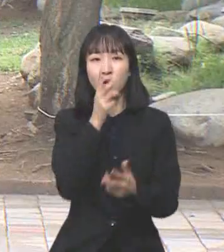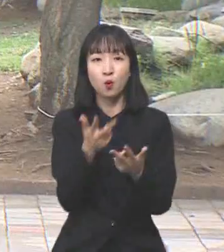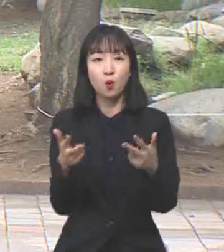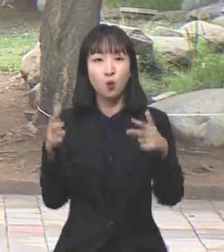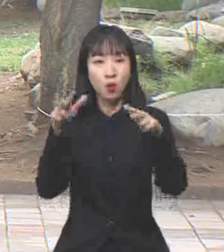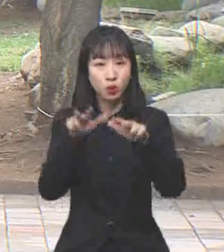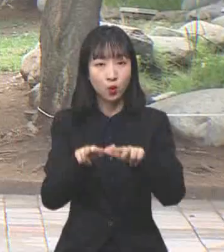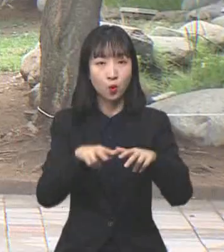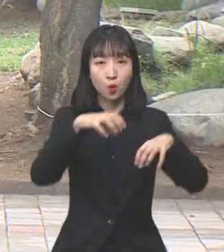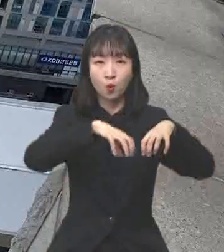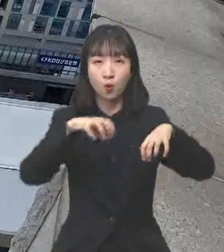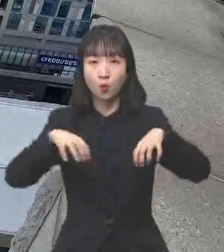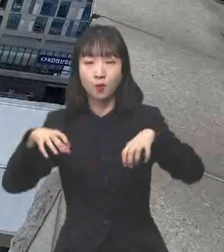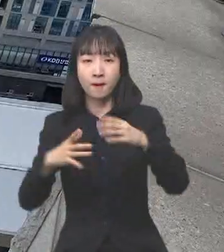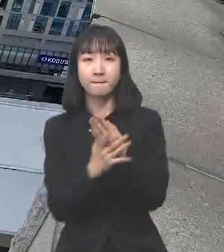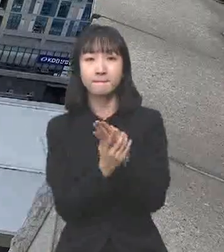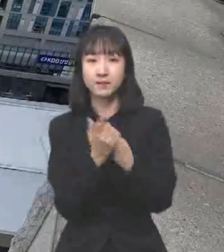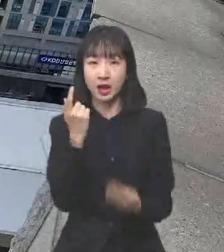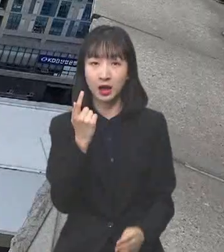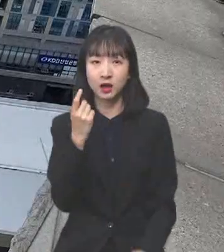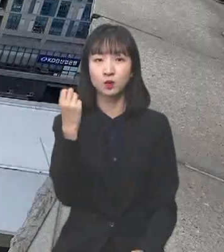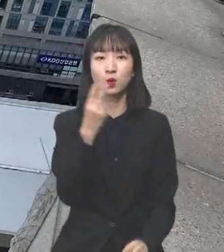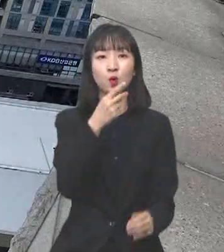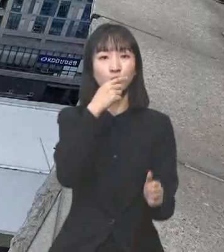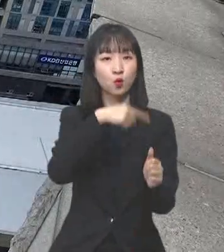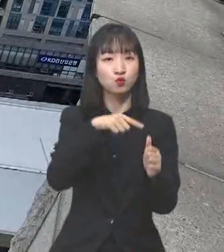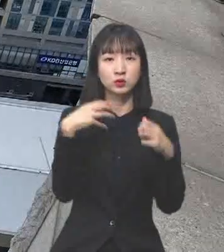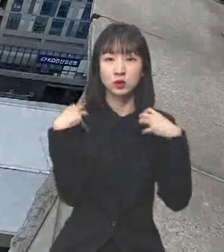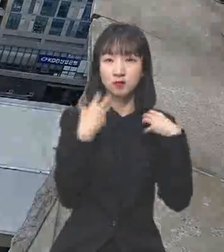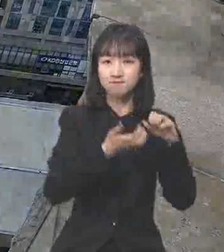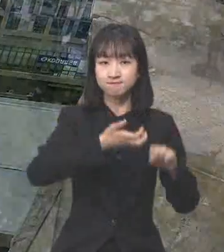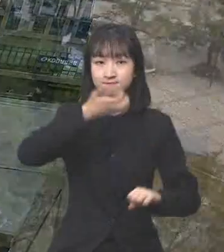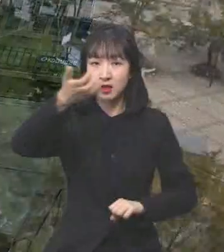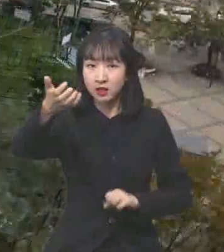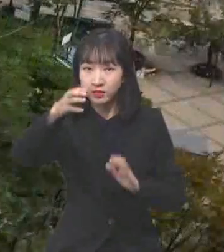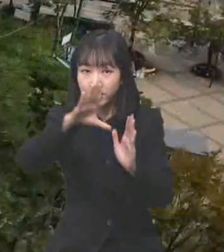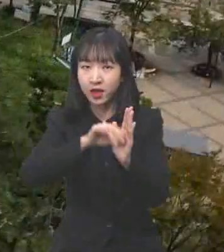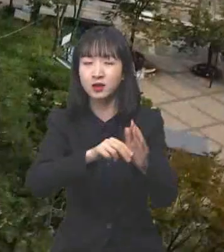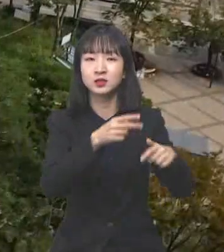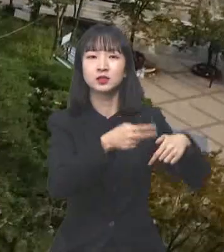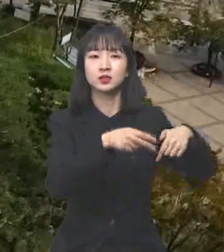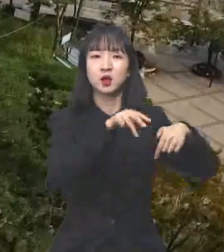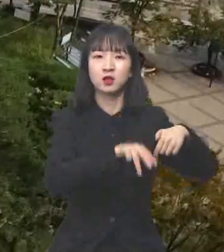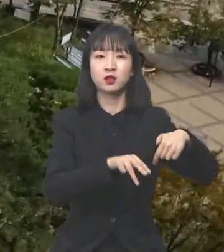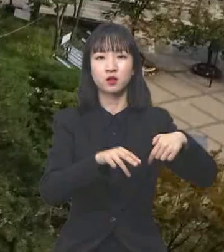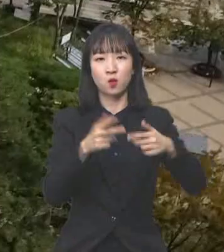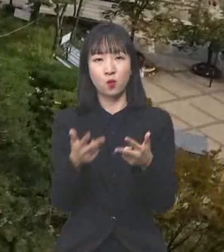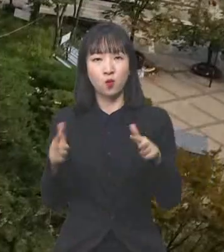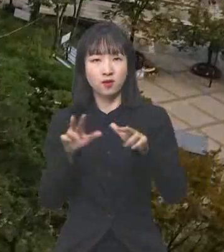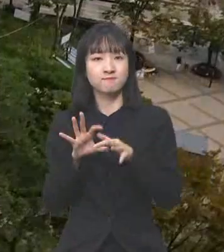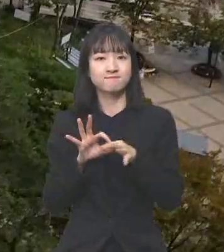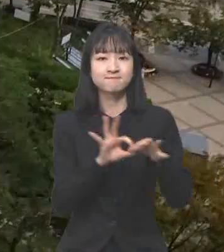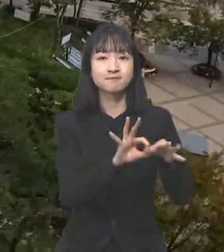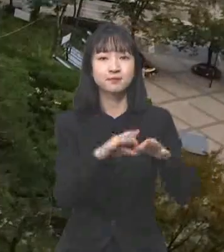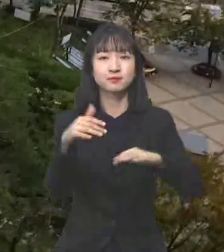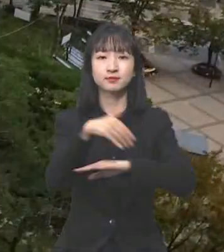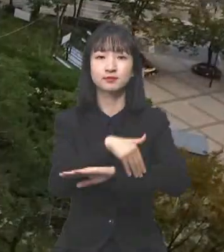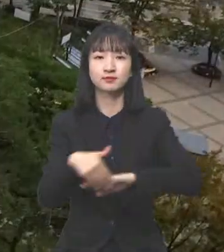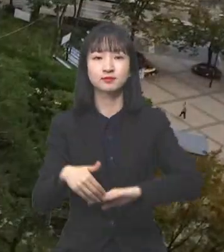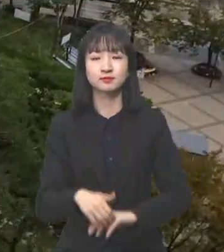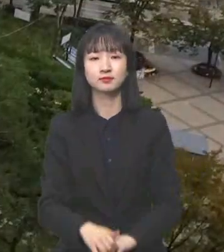하나로 연결하고 교육청이 이전할 경우 인천 애들과 연결하는 방안도 검토하고 있습니다 티브로드 뉴스